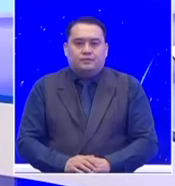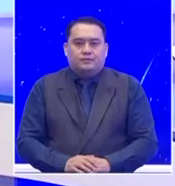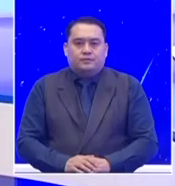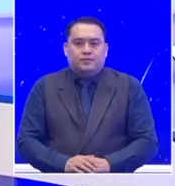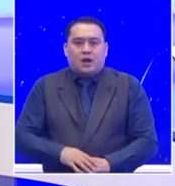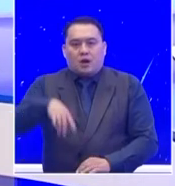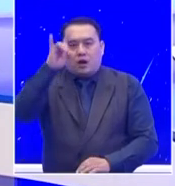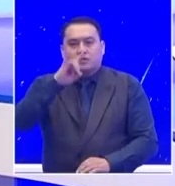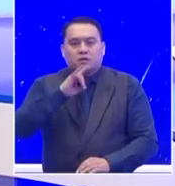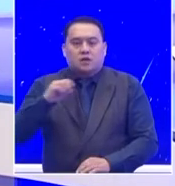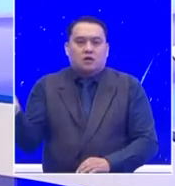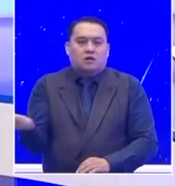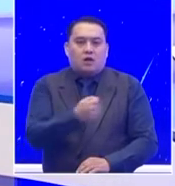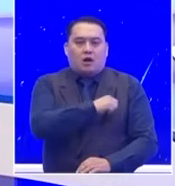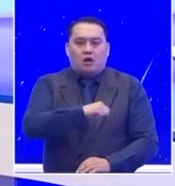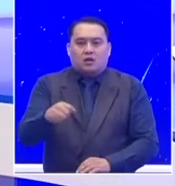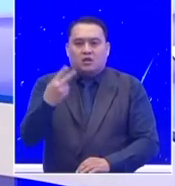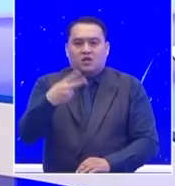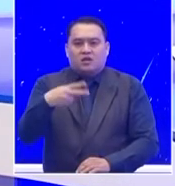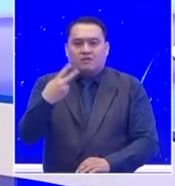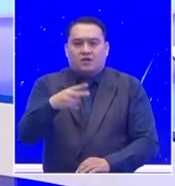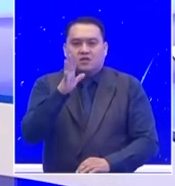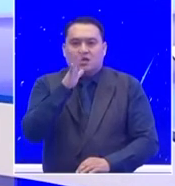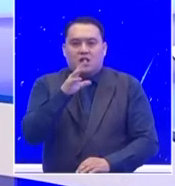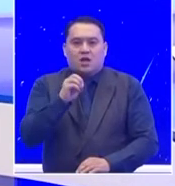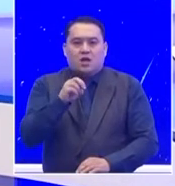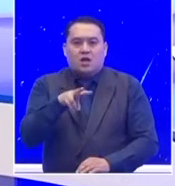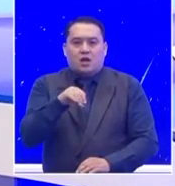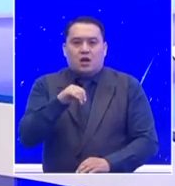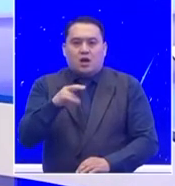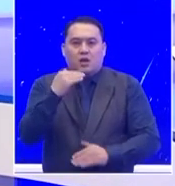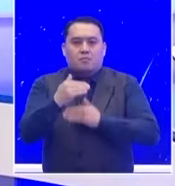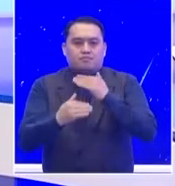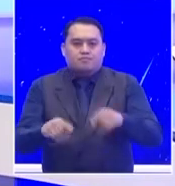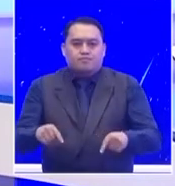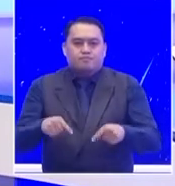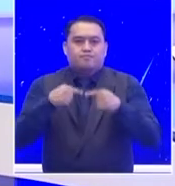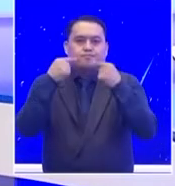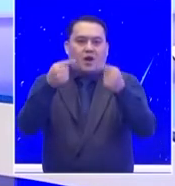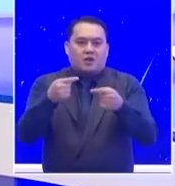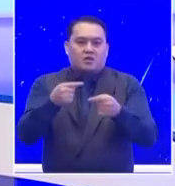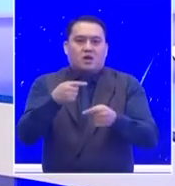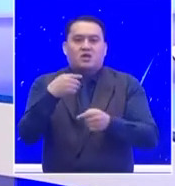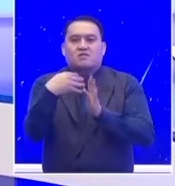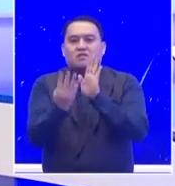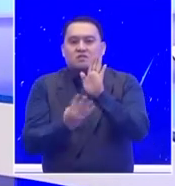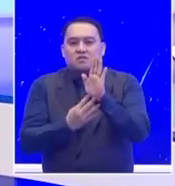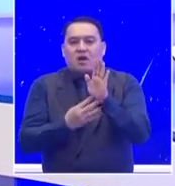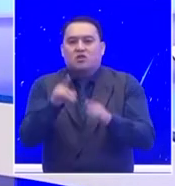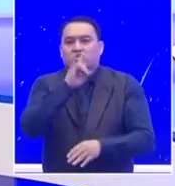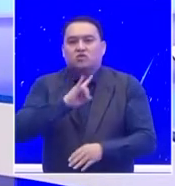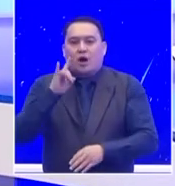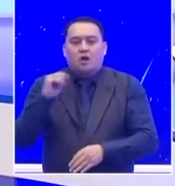Первая ракетка Казахстана, 20-летняя Елена Рыбакина, впервые в карьере поднялась на 19-е место рейтинга